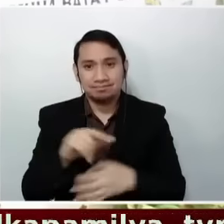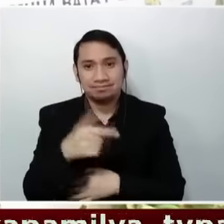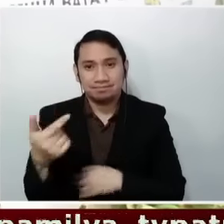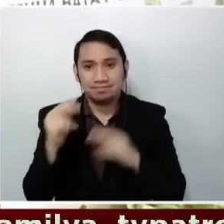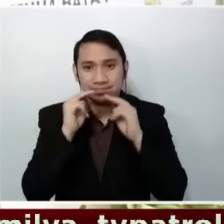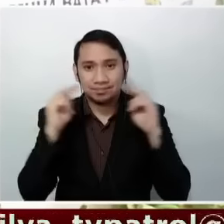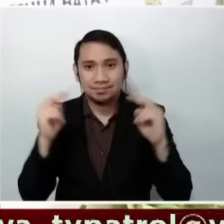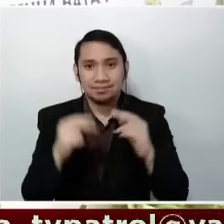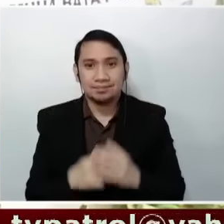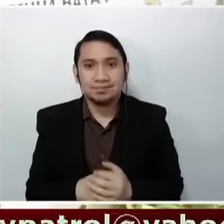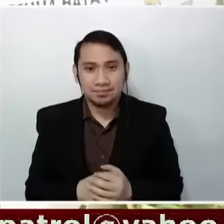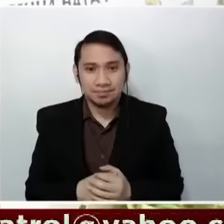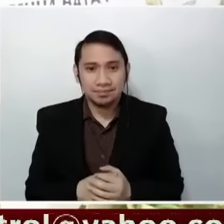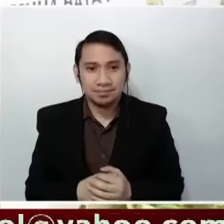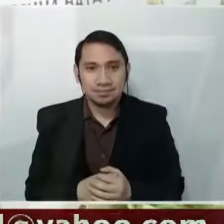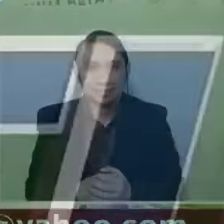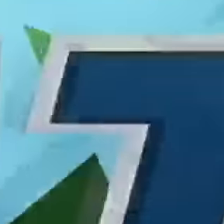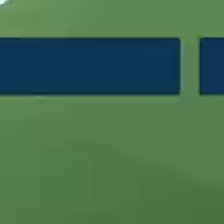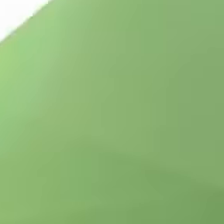ABS-CBN News.